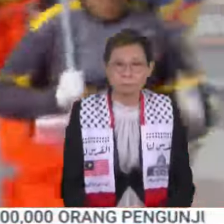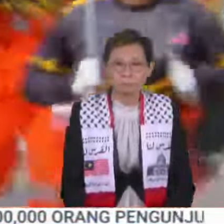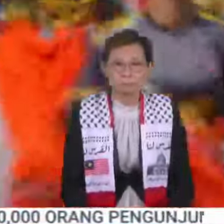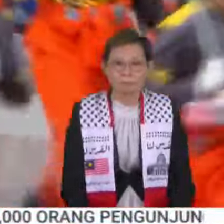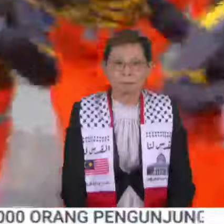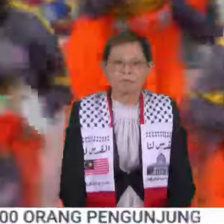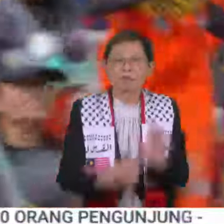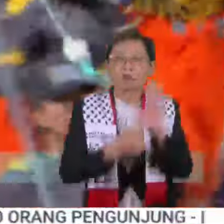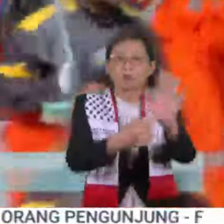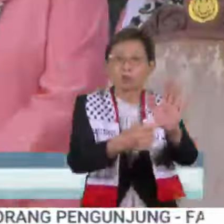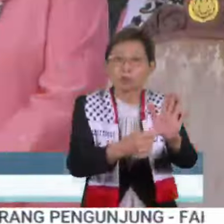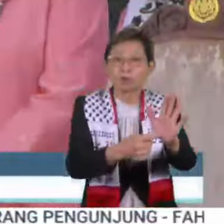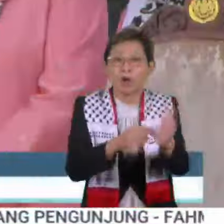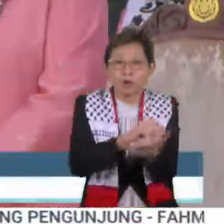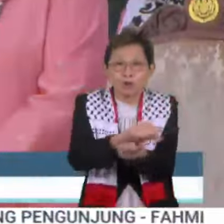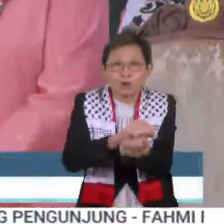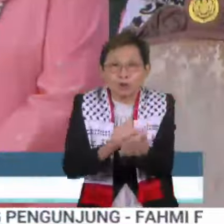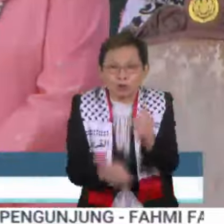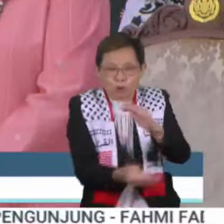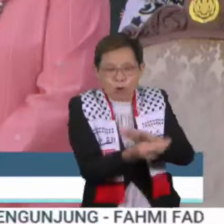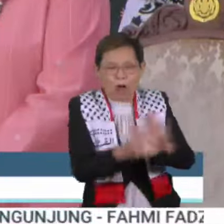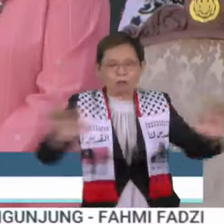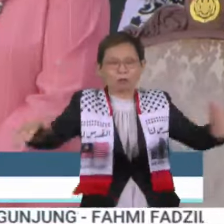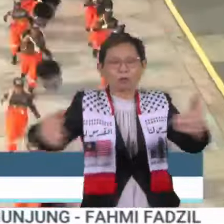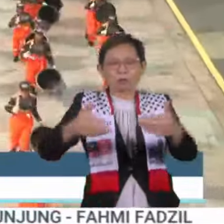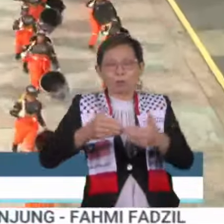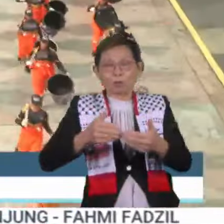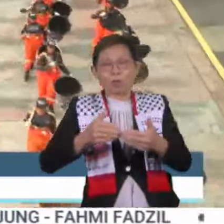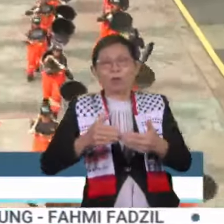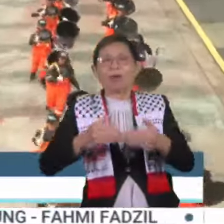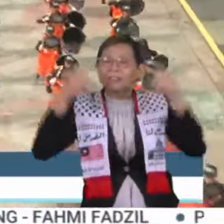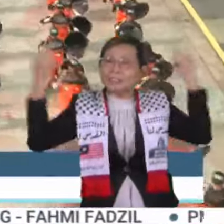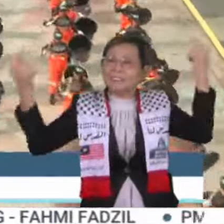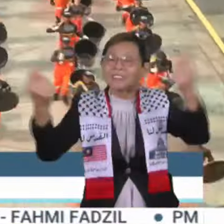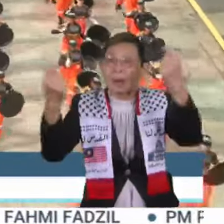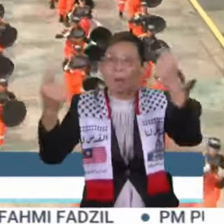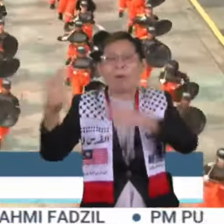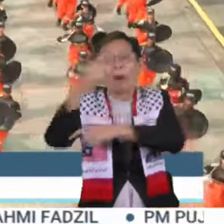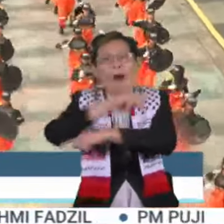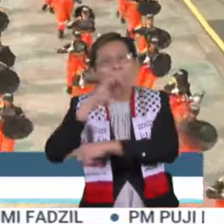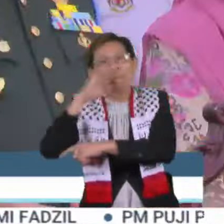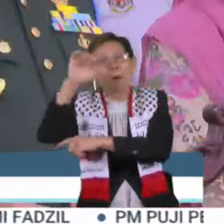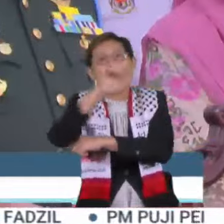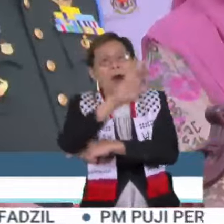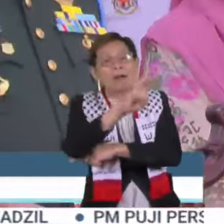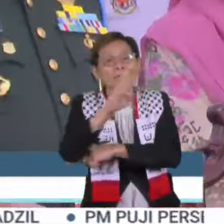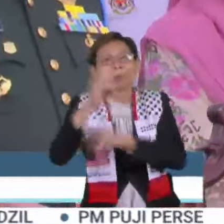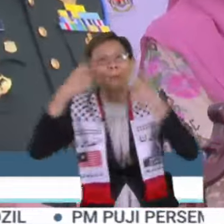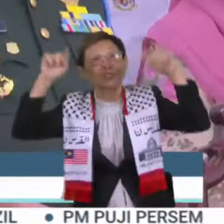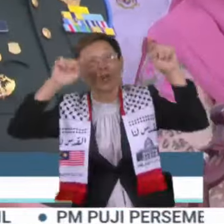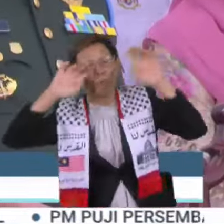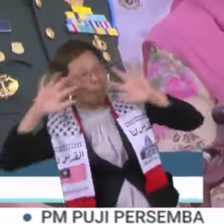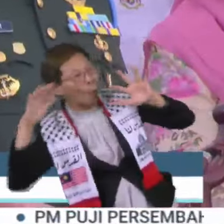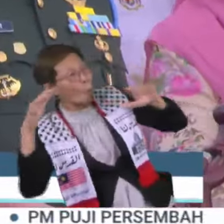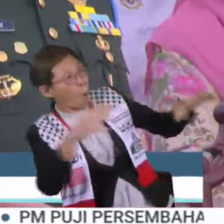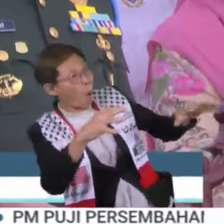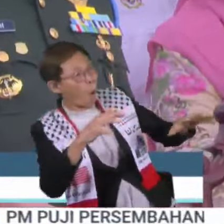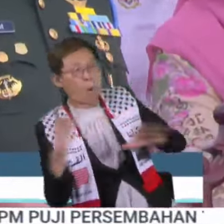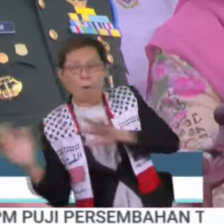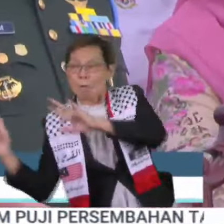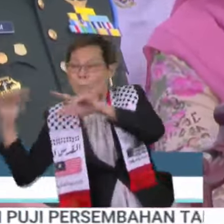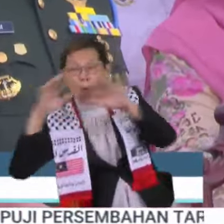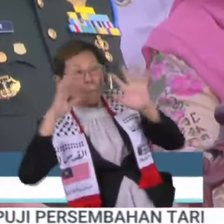Sementara itu, persembahan Cuci Rasuah yang menutup tirai sambutan Hari Kebangsaan ke-67 berjaya mencuri perhatian